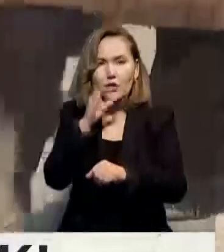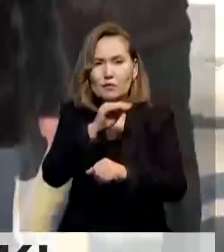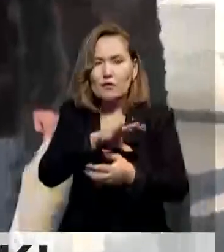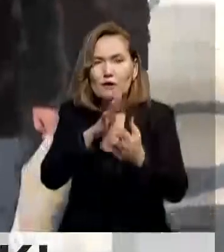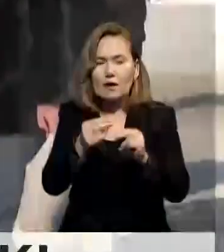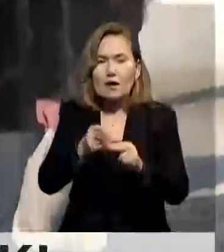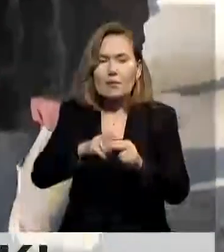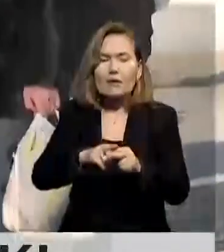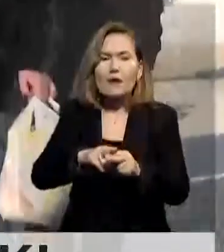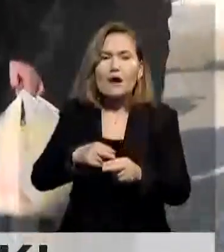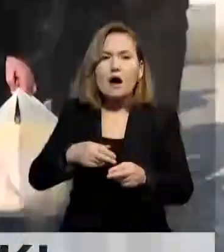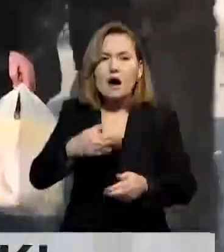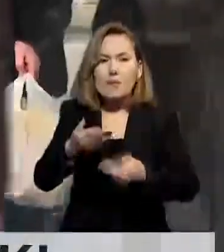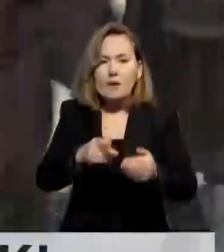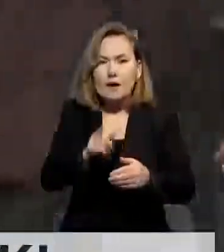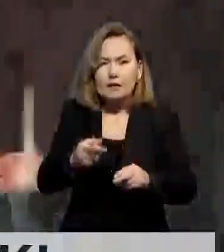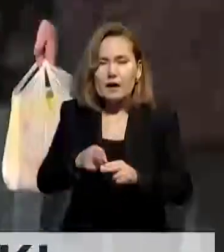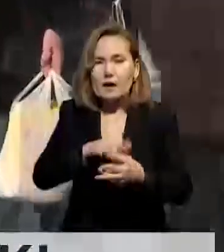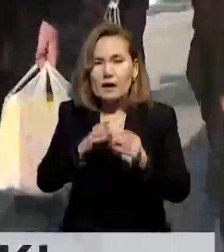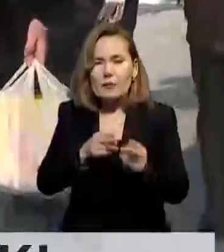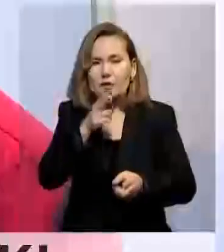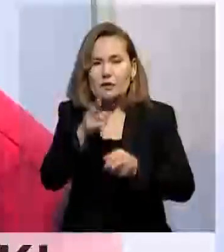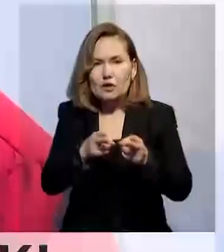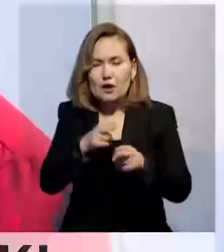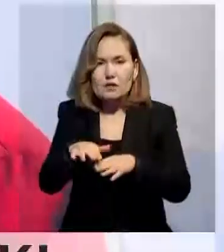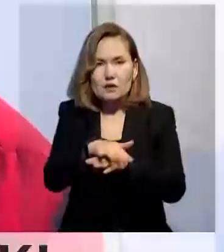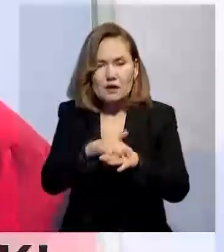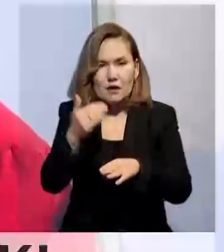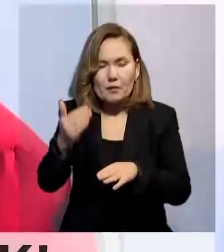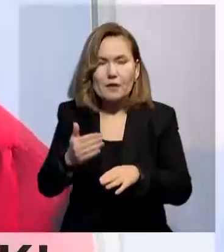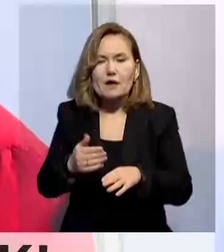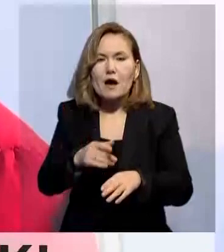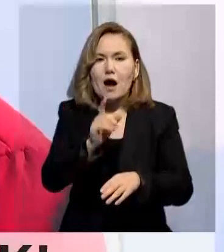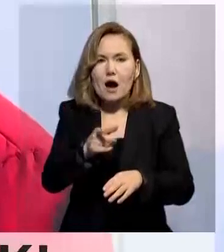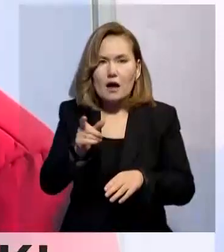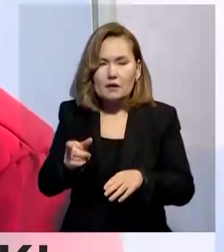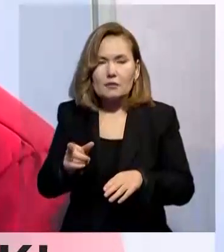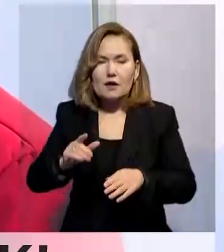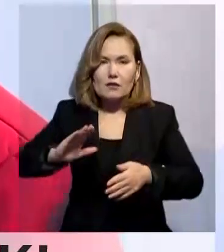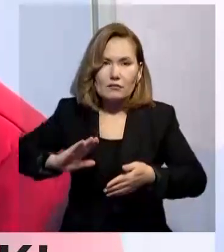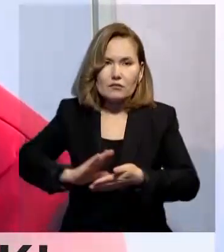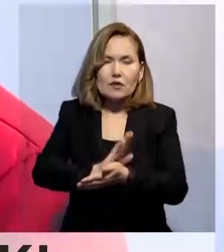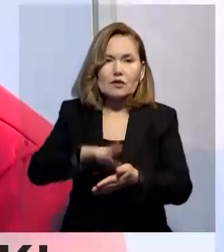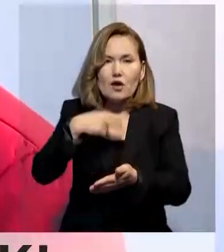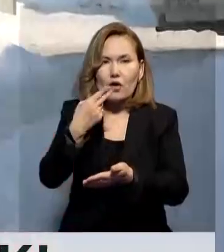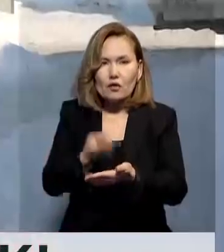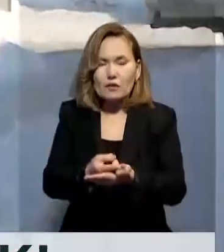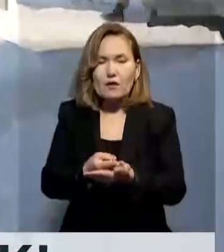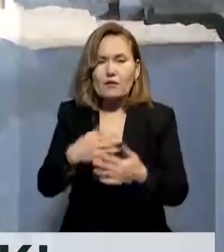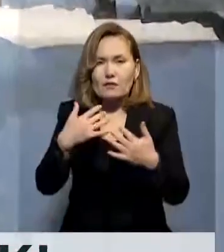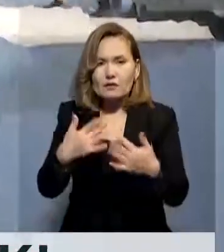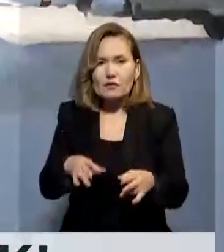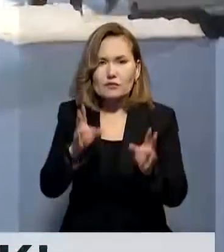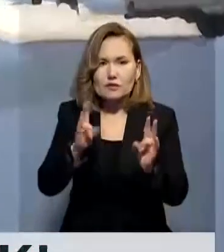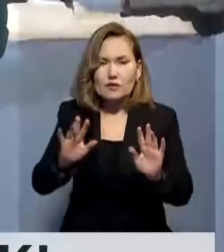жаяу жүргіншілер коммуналдық саланың қысқа дайын болмағанын айтады. Адамдар құлап жатыр, машиналар тығылып жатыр. Дайындалмаған ба,